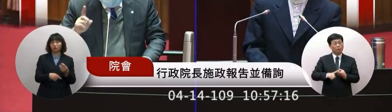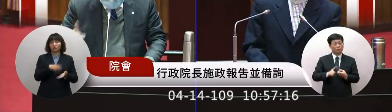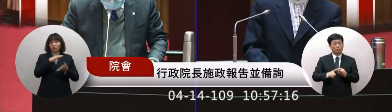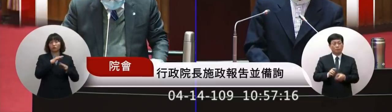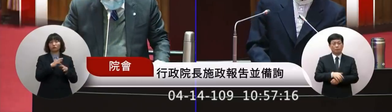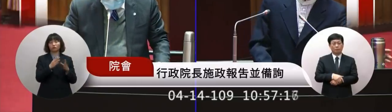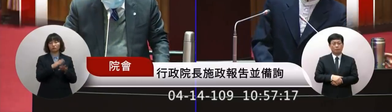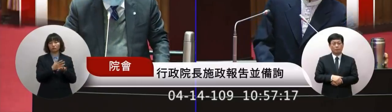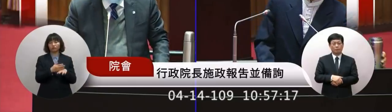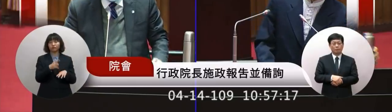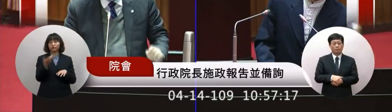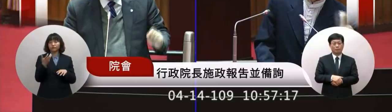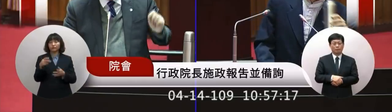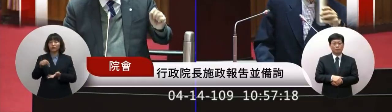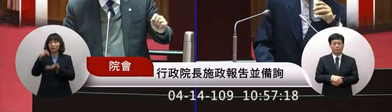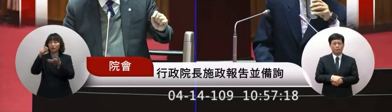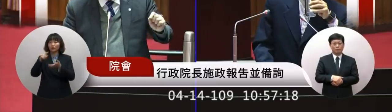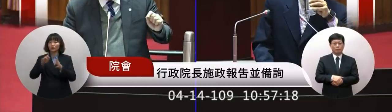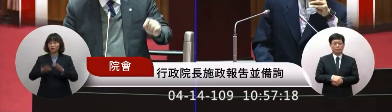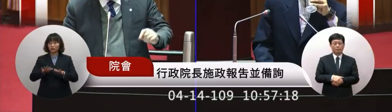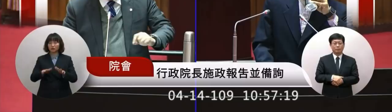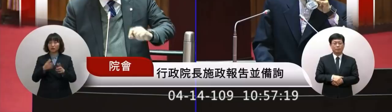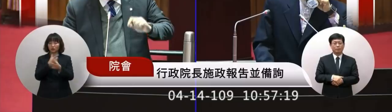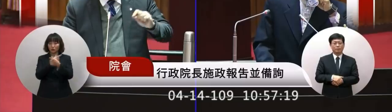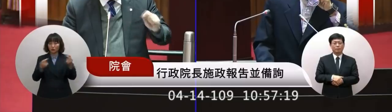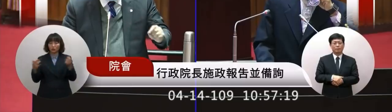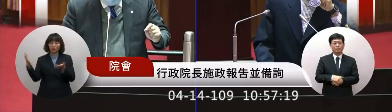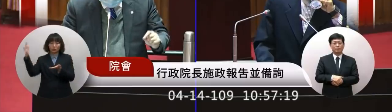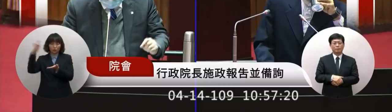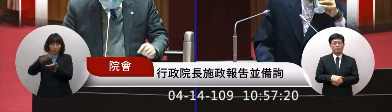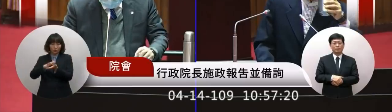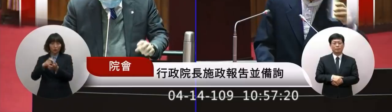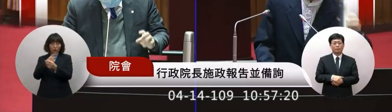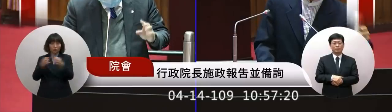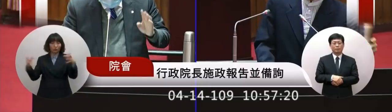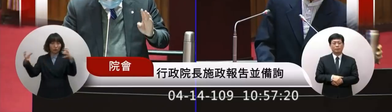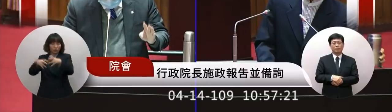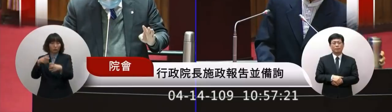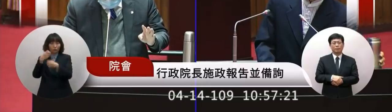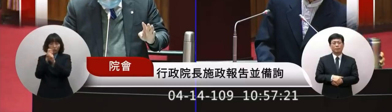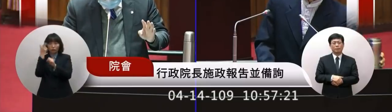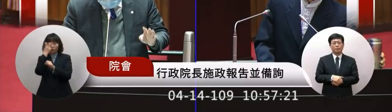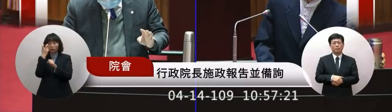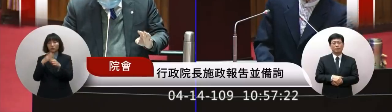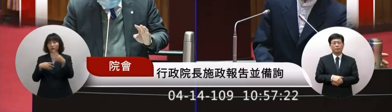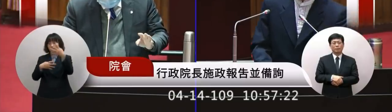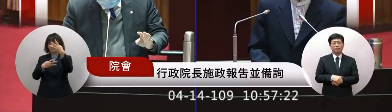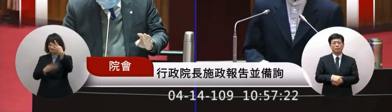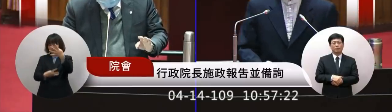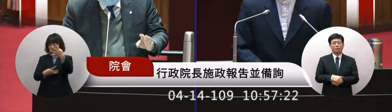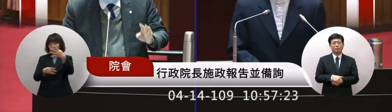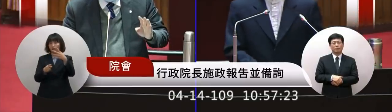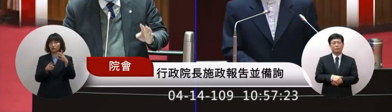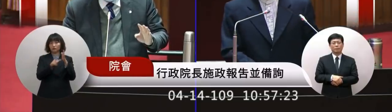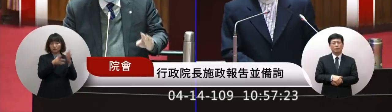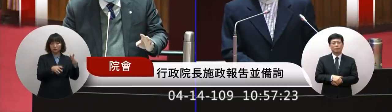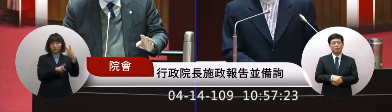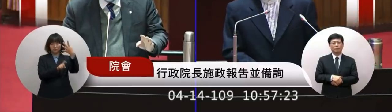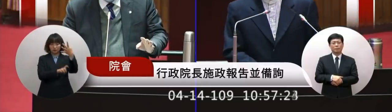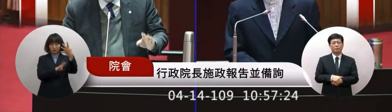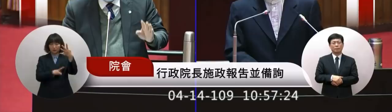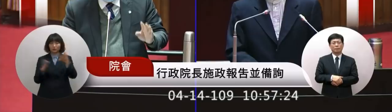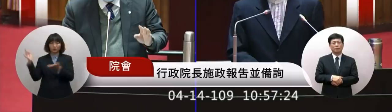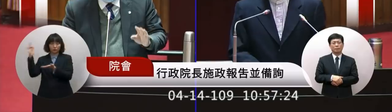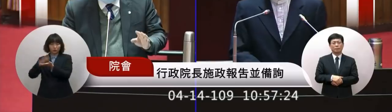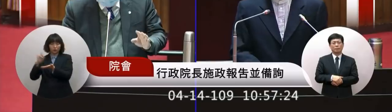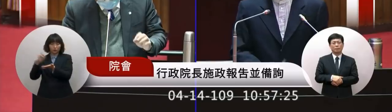那第二个，您刚刚谈到说，是不是现在所有入境都要全部集中检疫？从4月3号到13号入境的